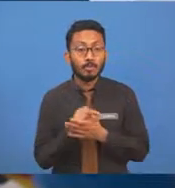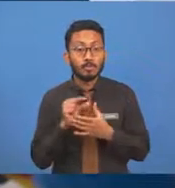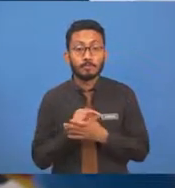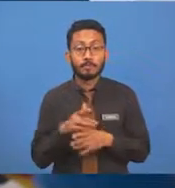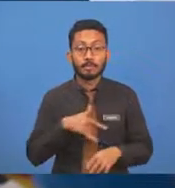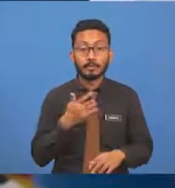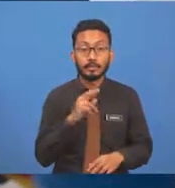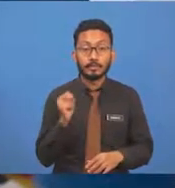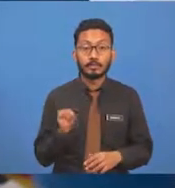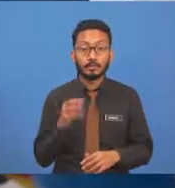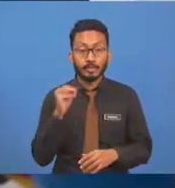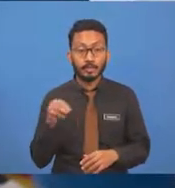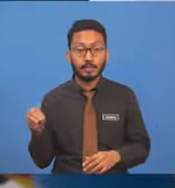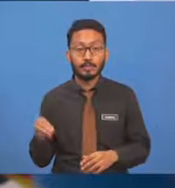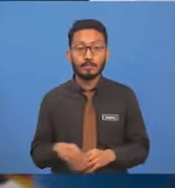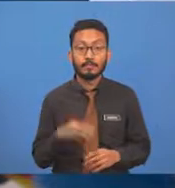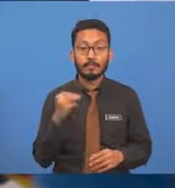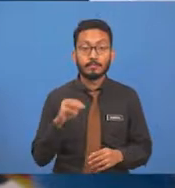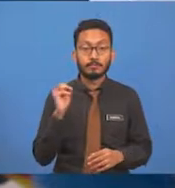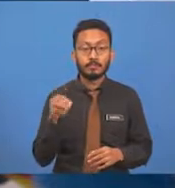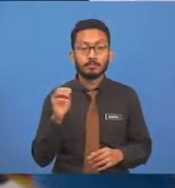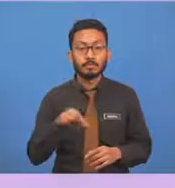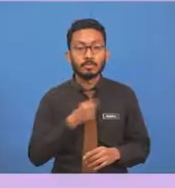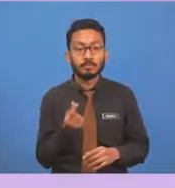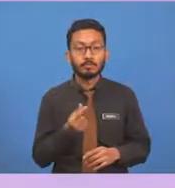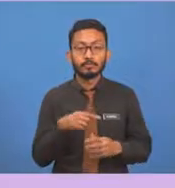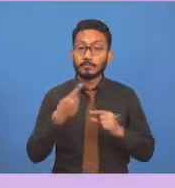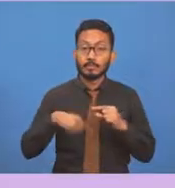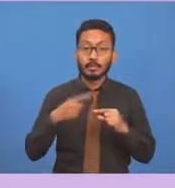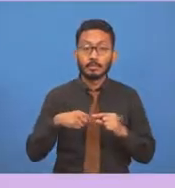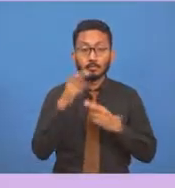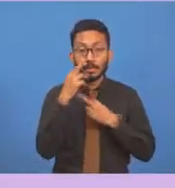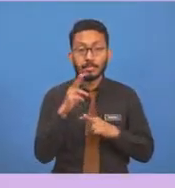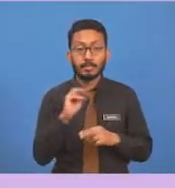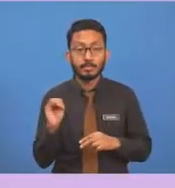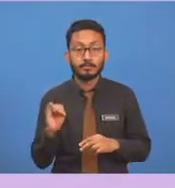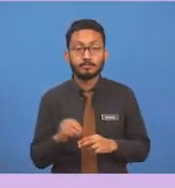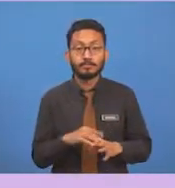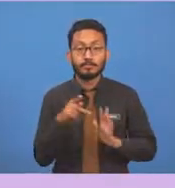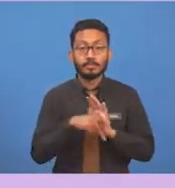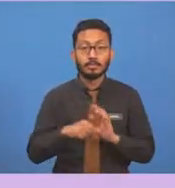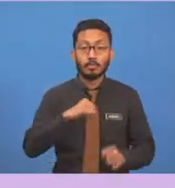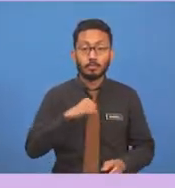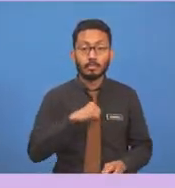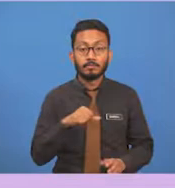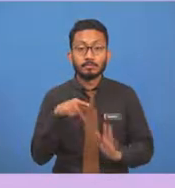jika kita menghormati mereka. Cara yang kedua, mengaku kesalahan dan meminta